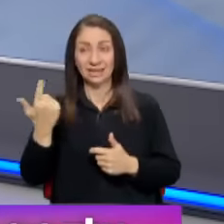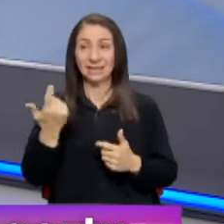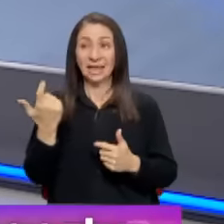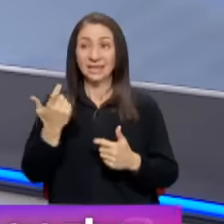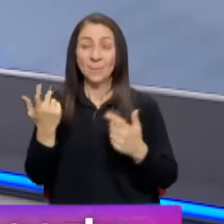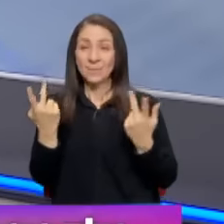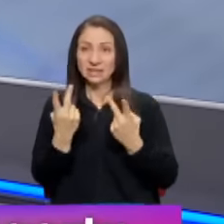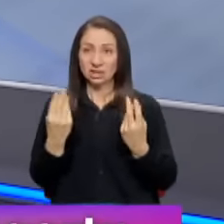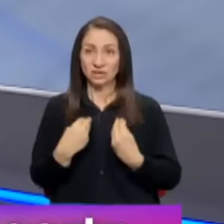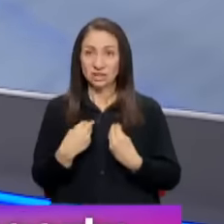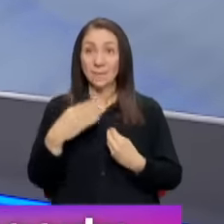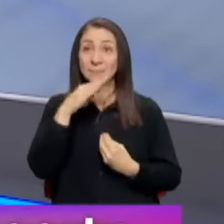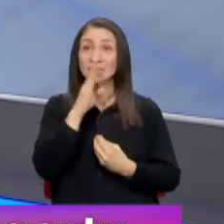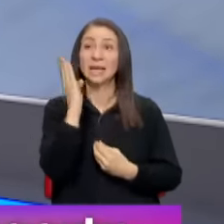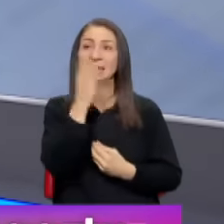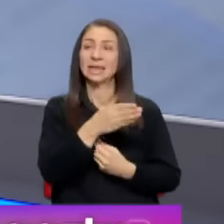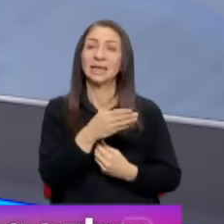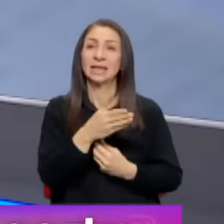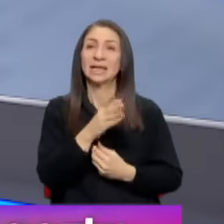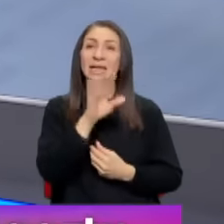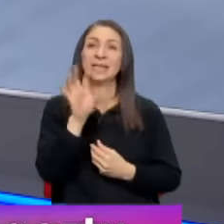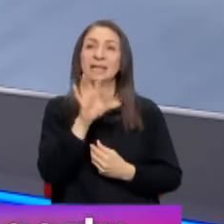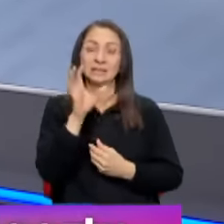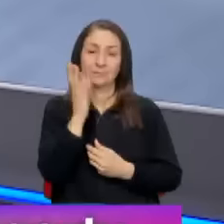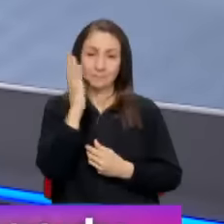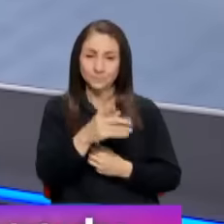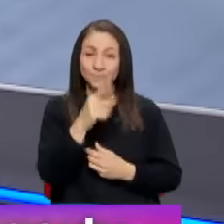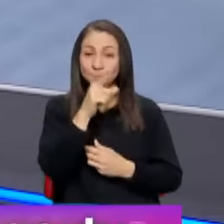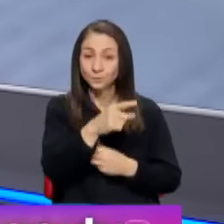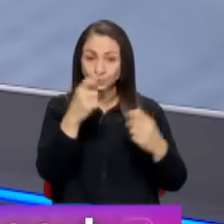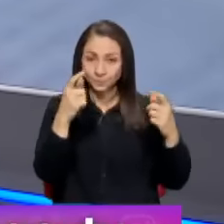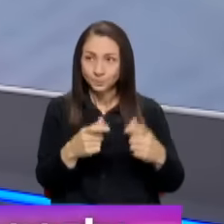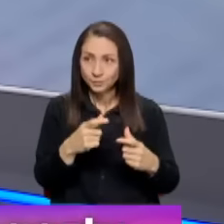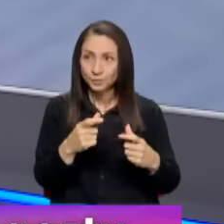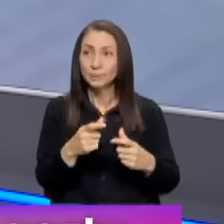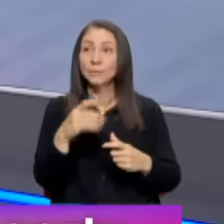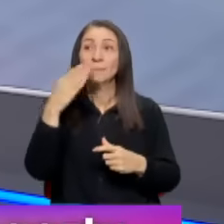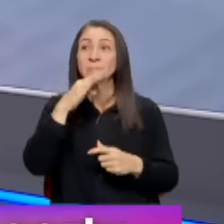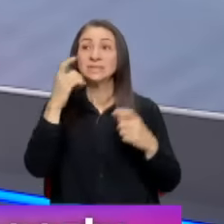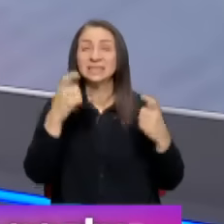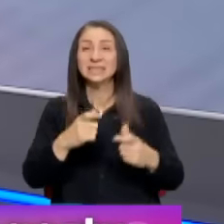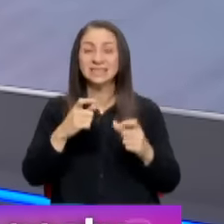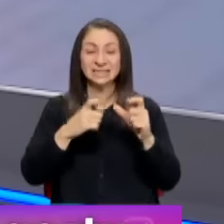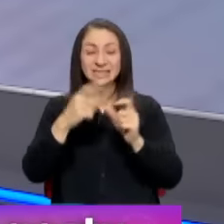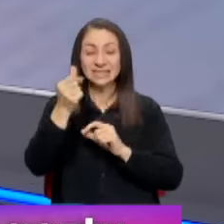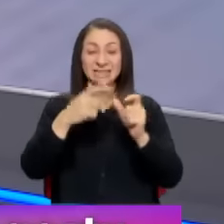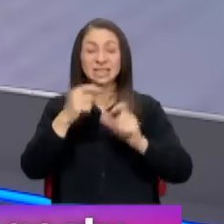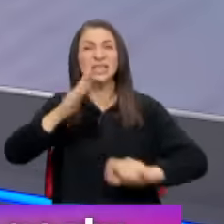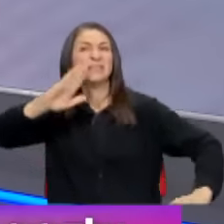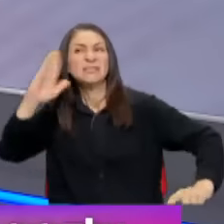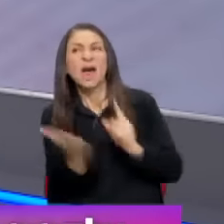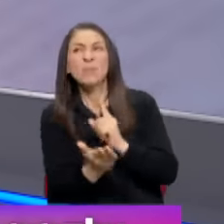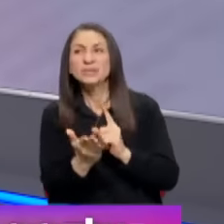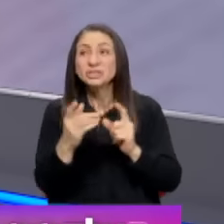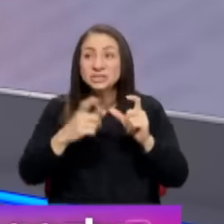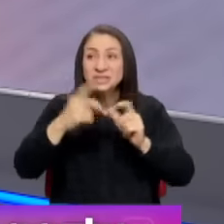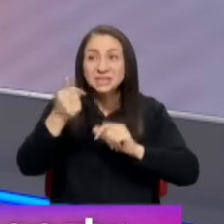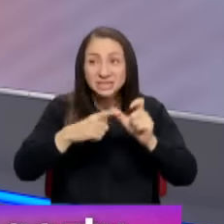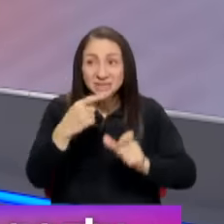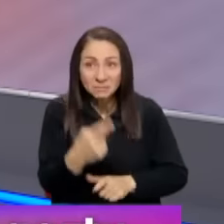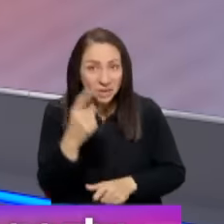nereden mesaj verecek? Mısır'a gitti. Seyahate çıktı ve orada Mısır'da Sisi ile, darbeci Sisi